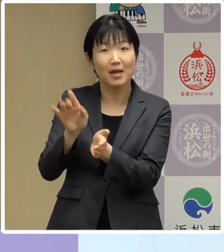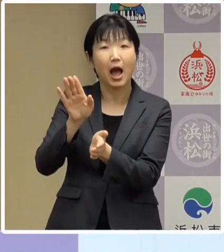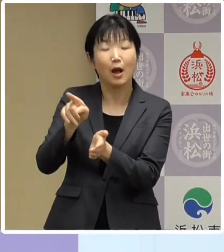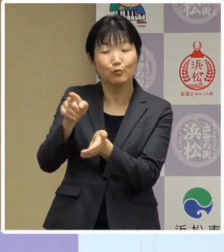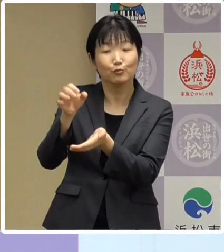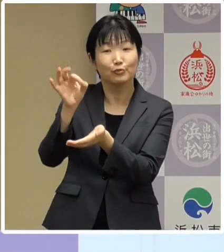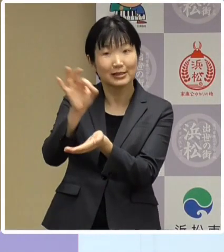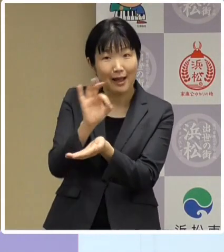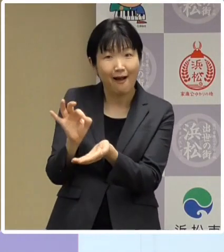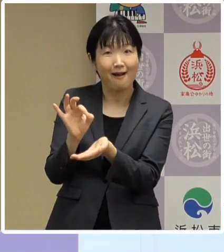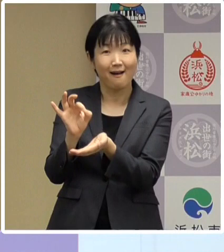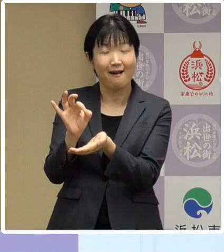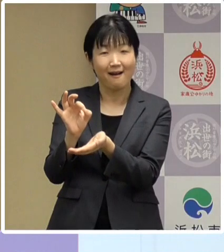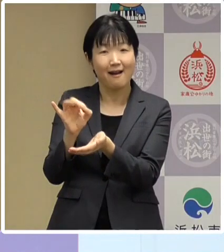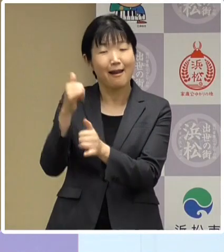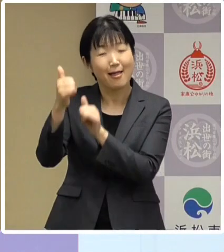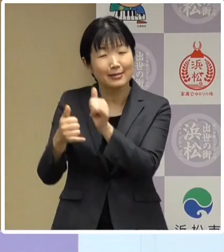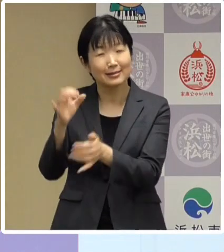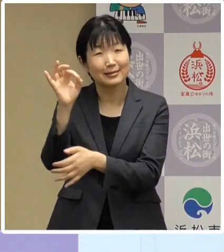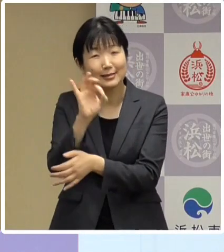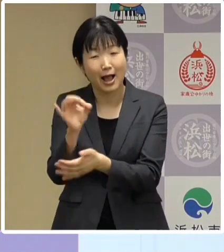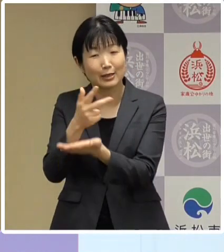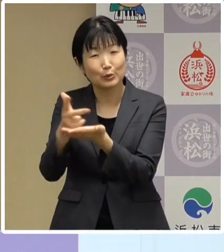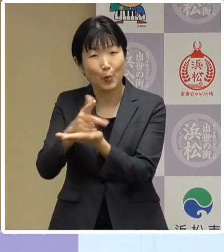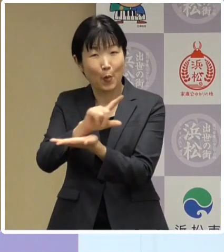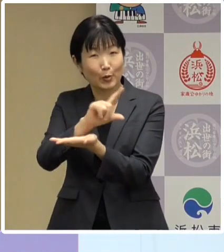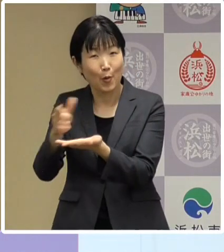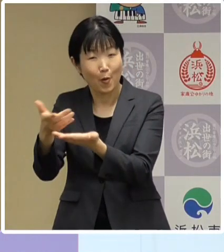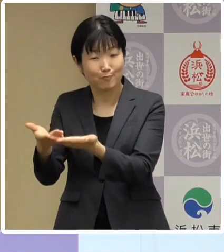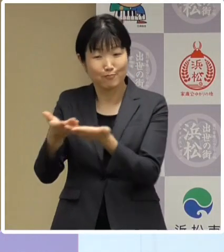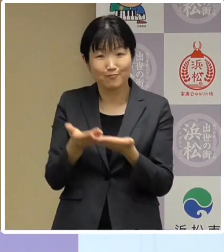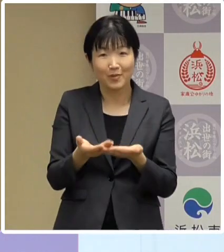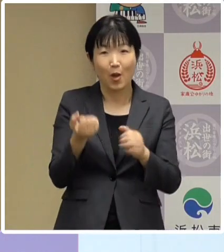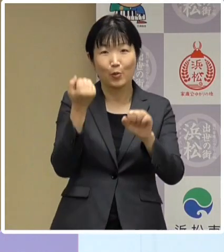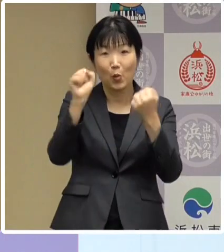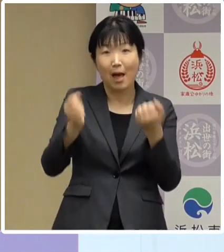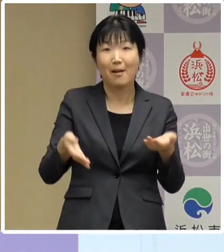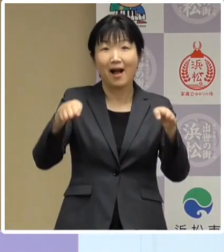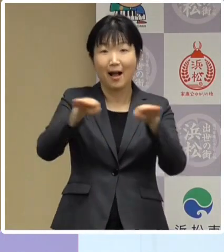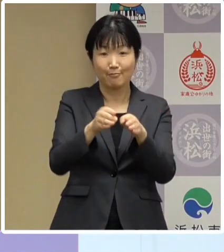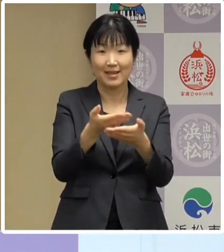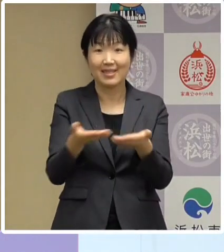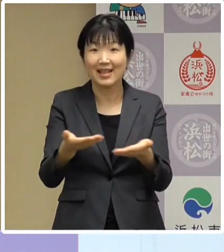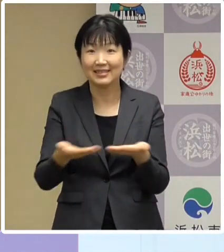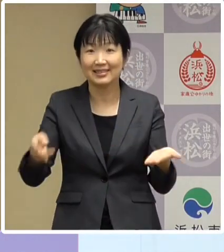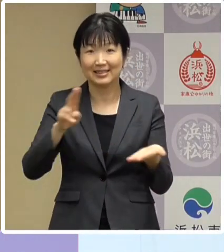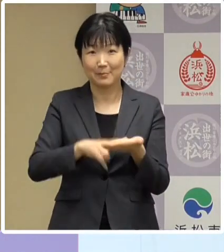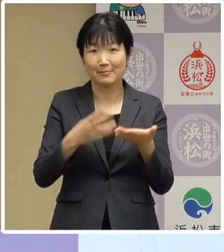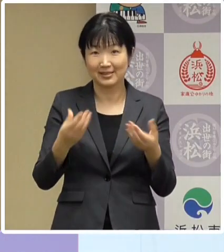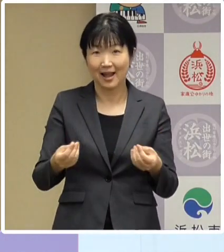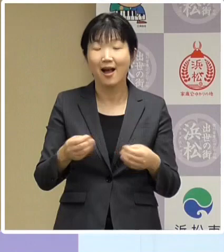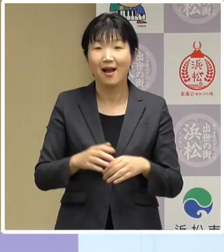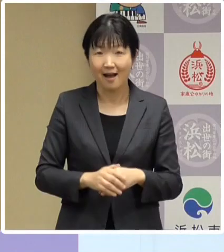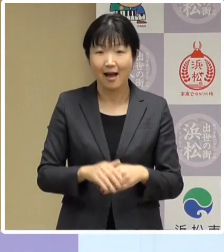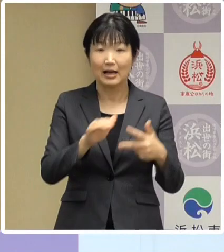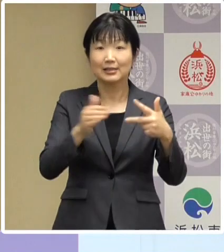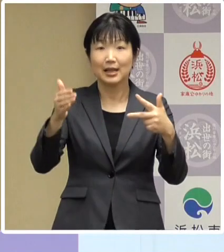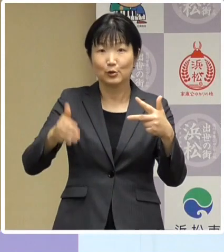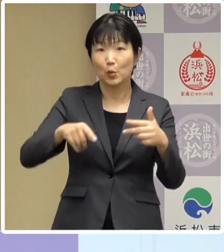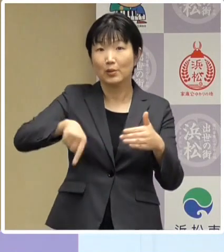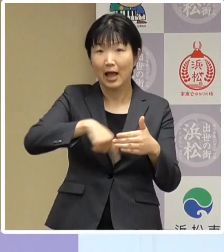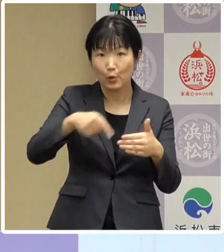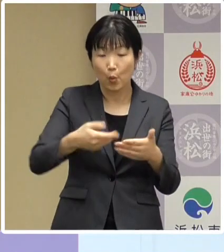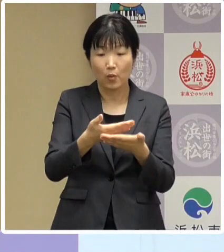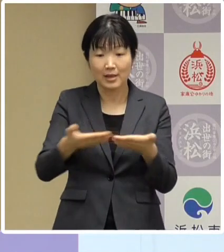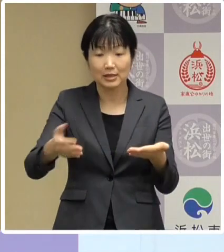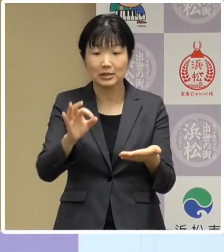を展示・収蔵する施設として大河ドラマ館を活用していくことといたしました。展示収蔵施設の概要、